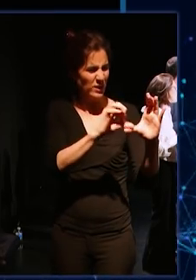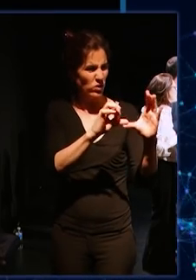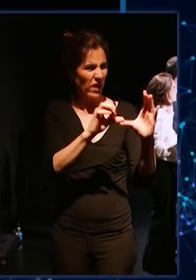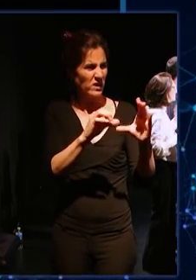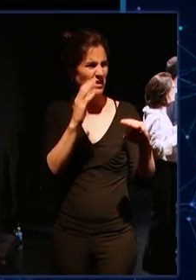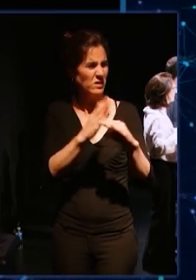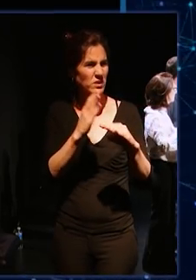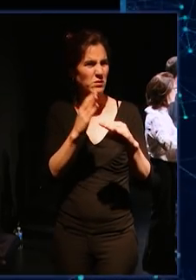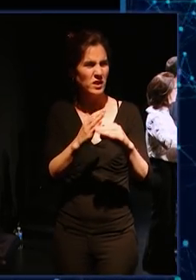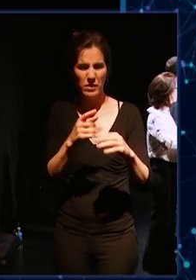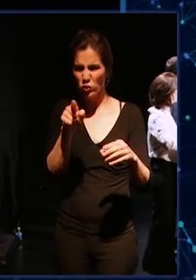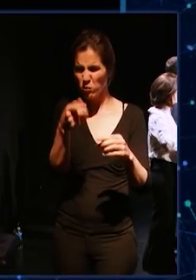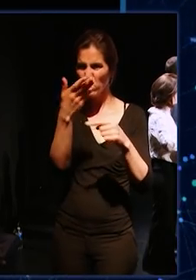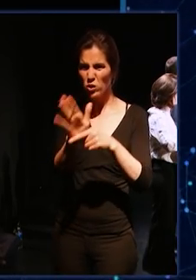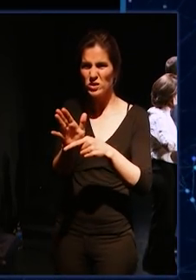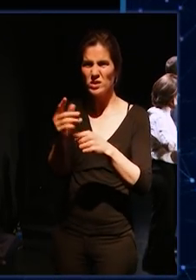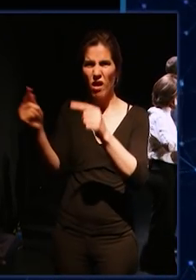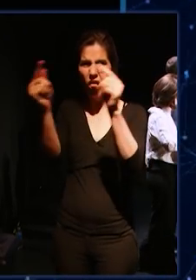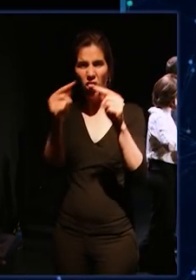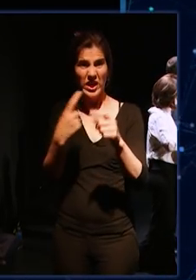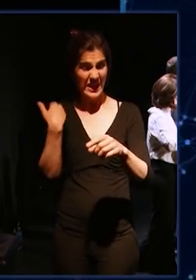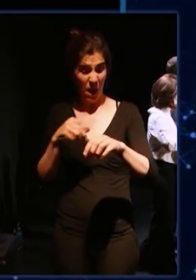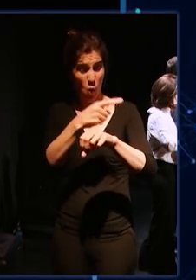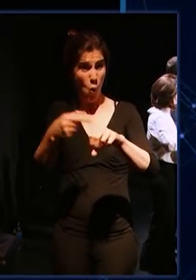Ja portem una hora i escaig de debat i encara